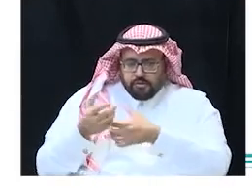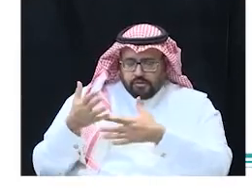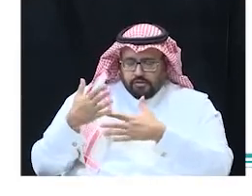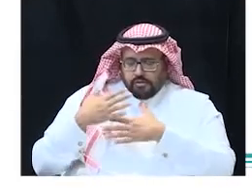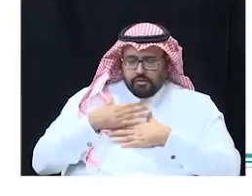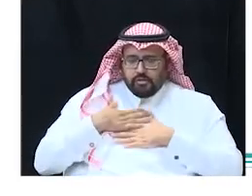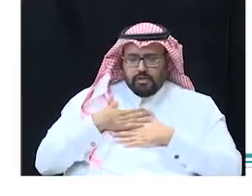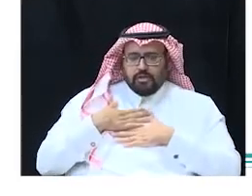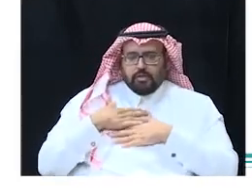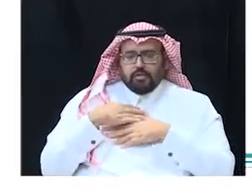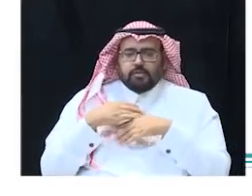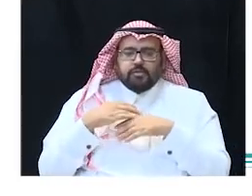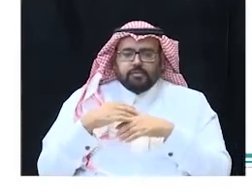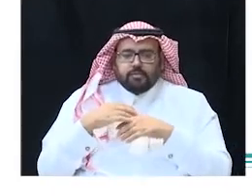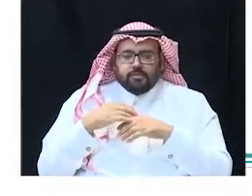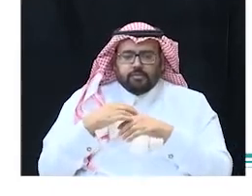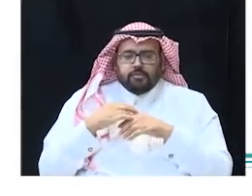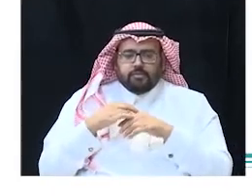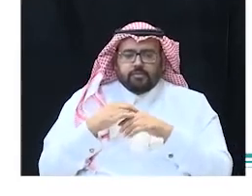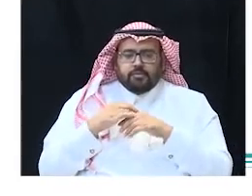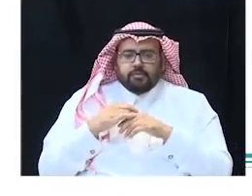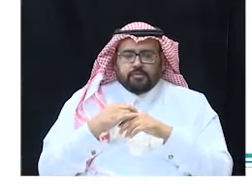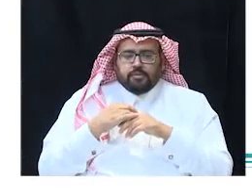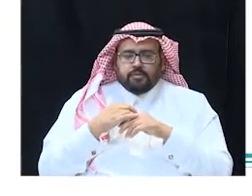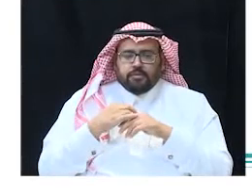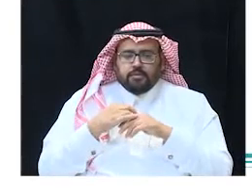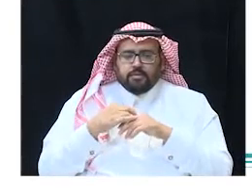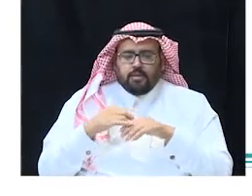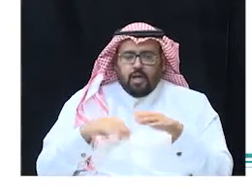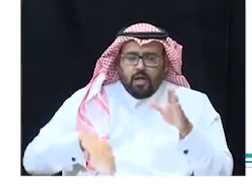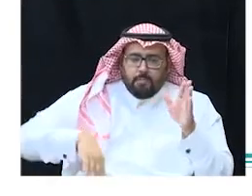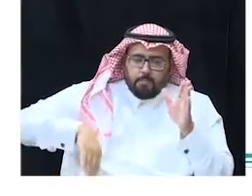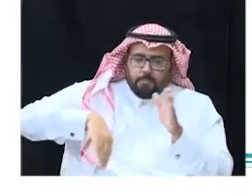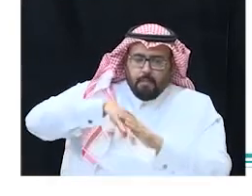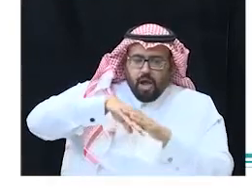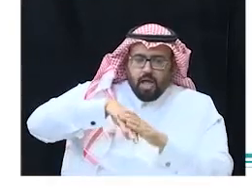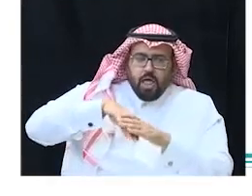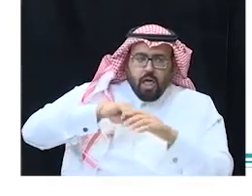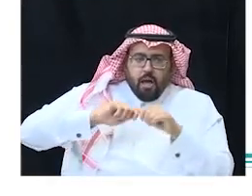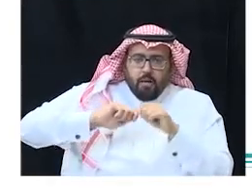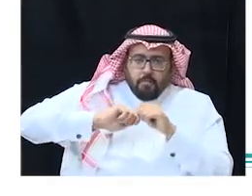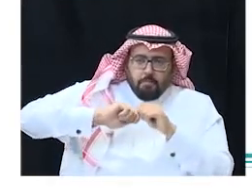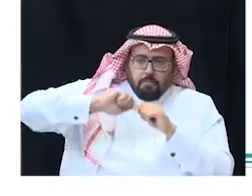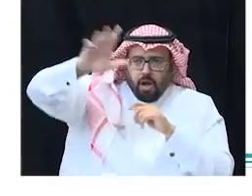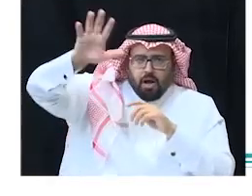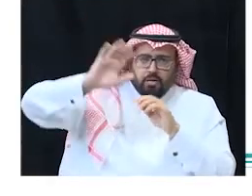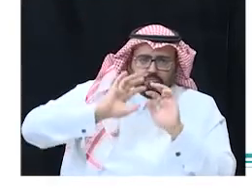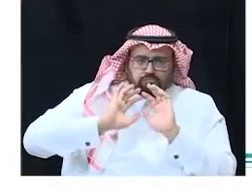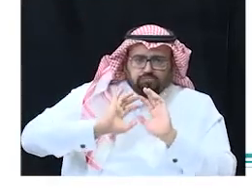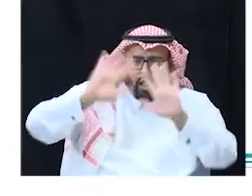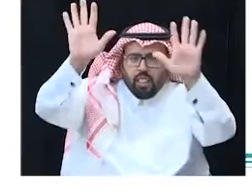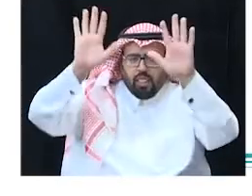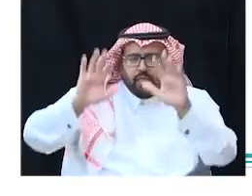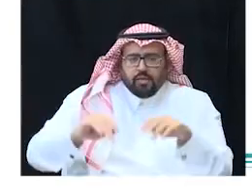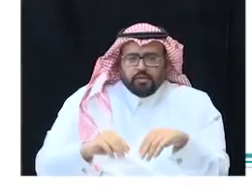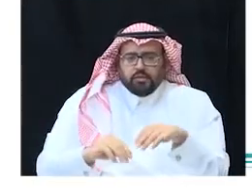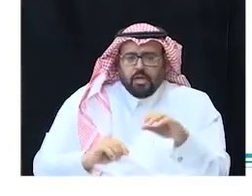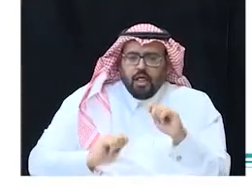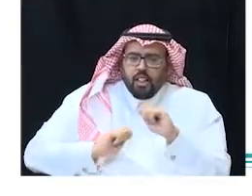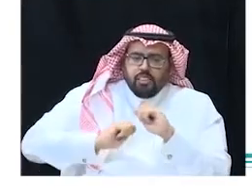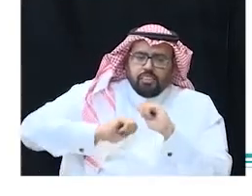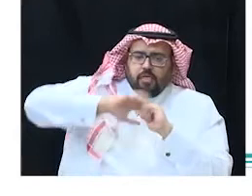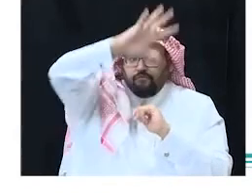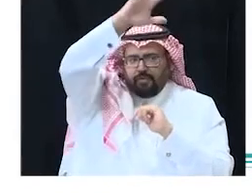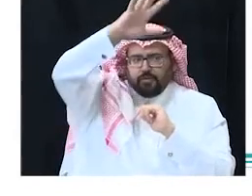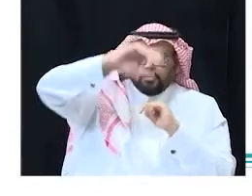بينما شد الحبل سحب. كيف يعني؟ يعني زي صديقنا هذا ركل الكرة،